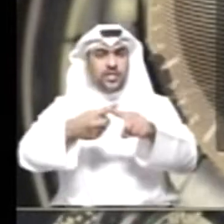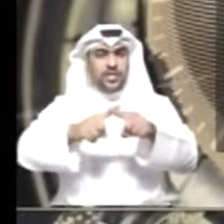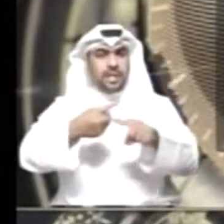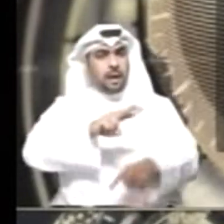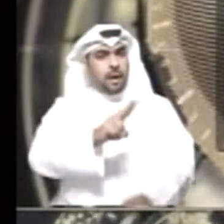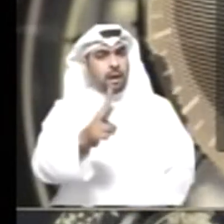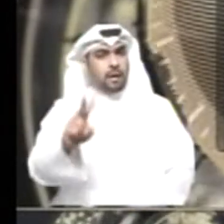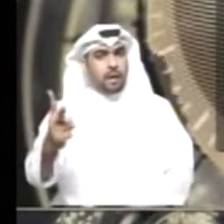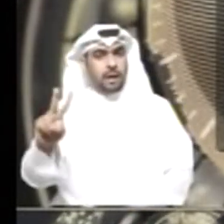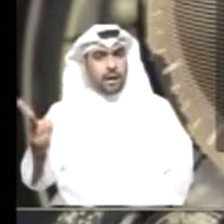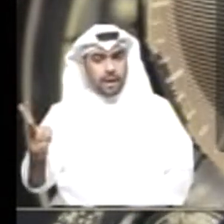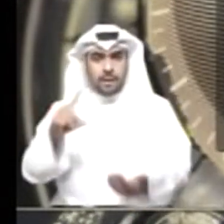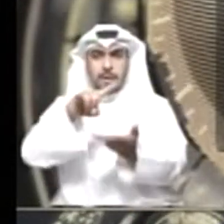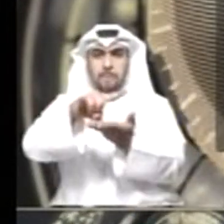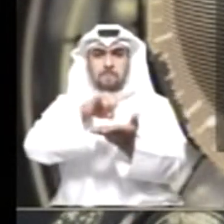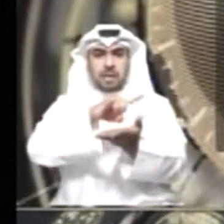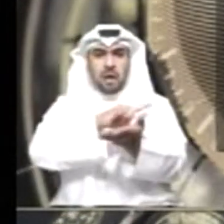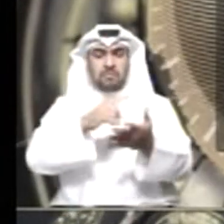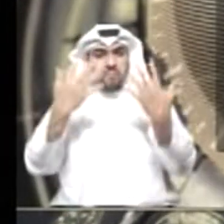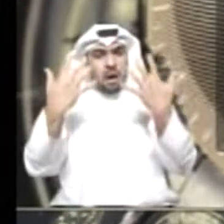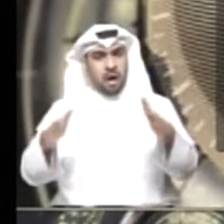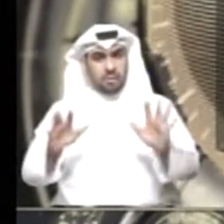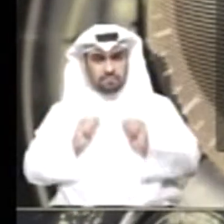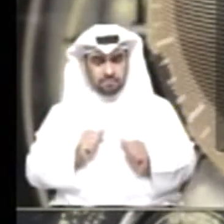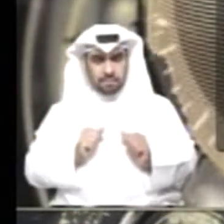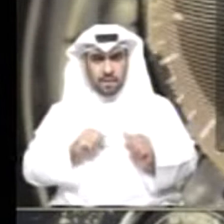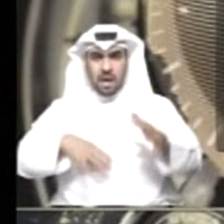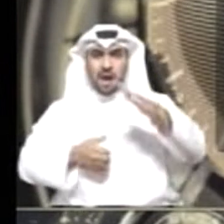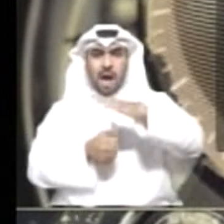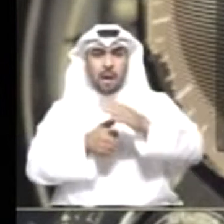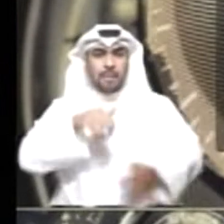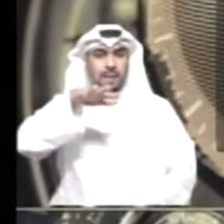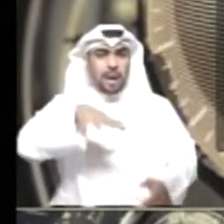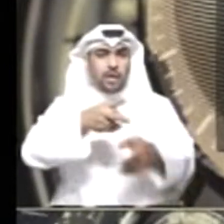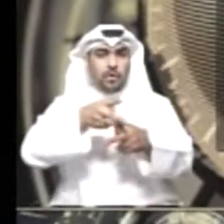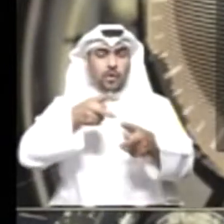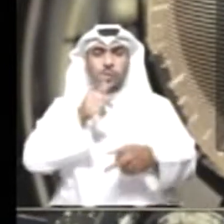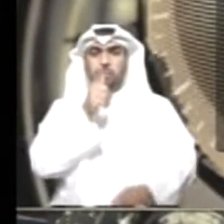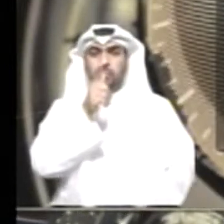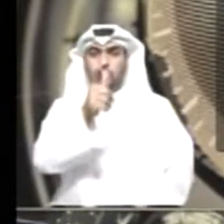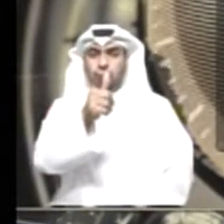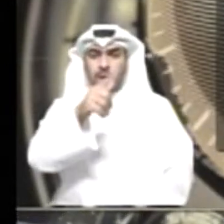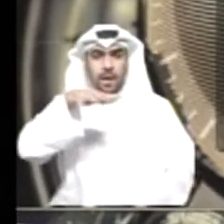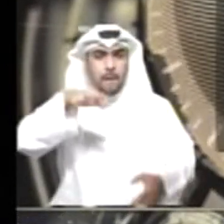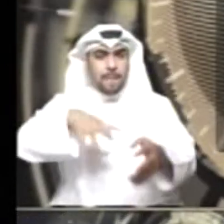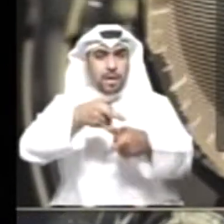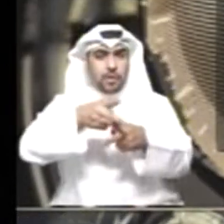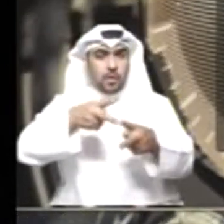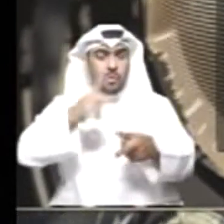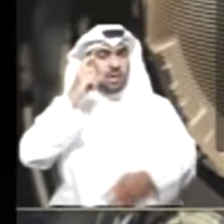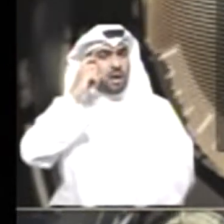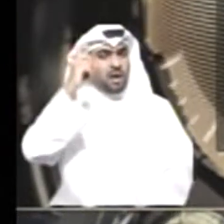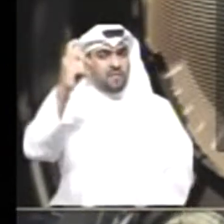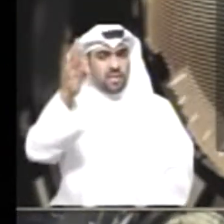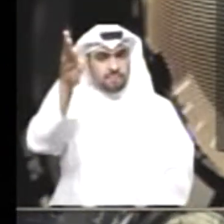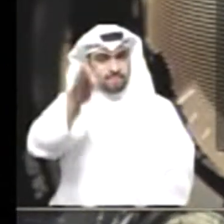أضرار بصالة المطار، معربا سموه رعاه الله عن إدانة دولة الكويت لهذا العمل الإرهابي الآثم